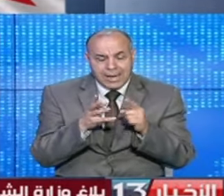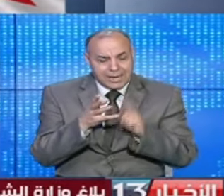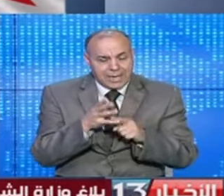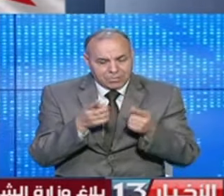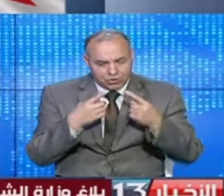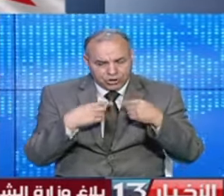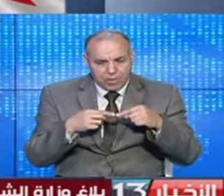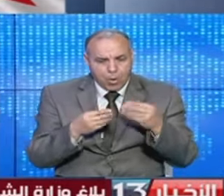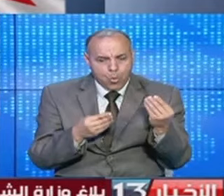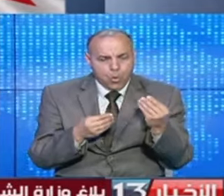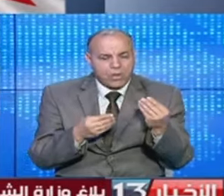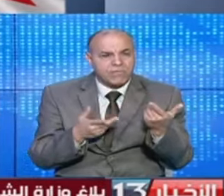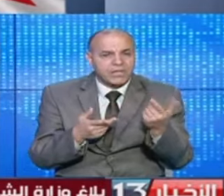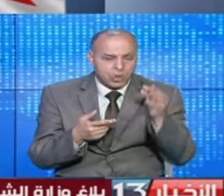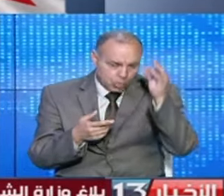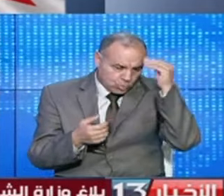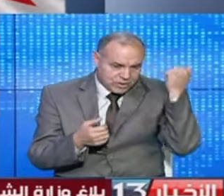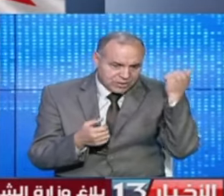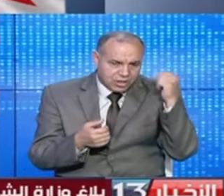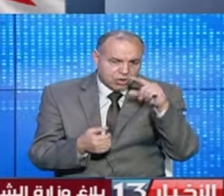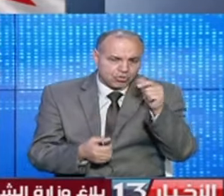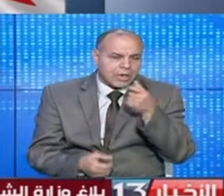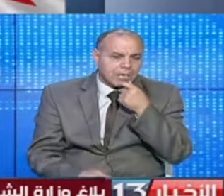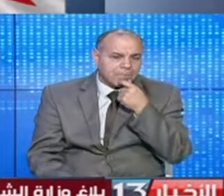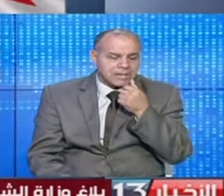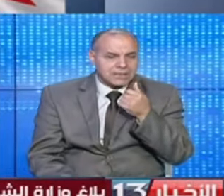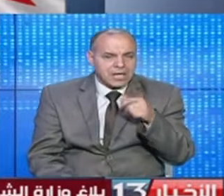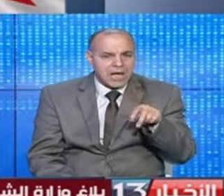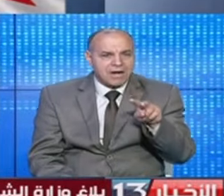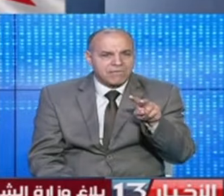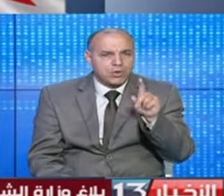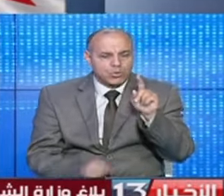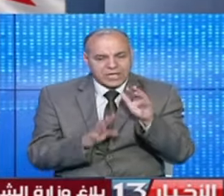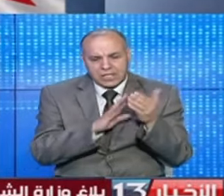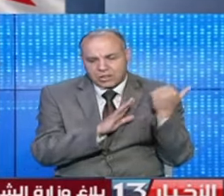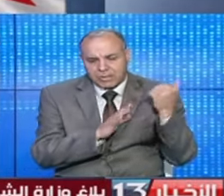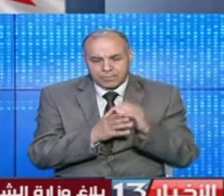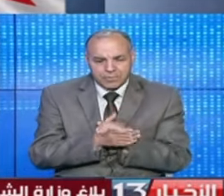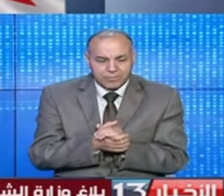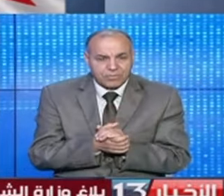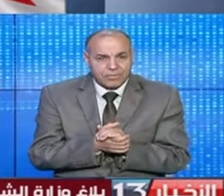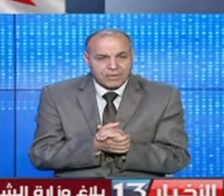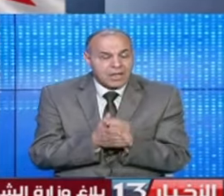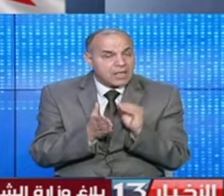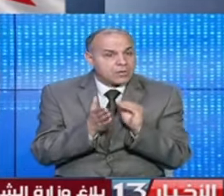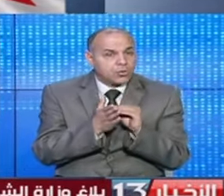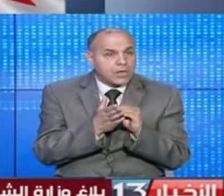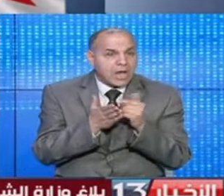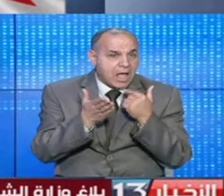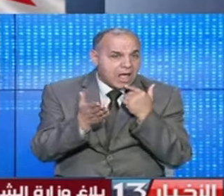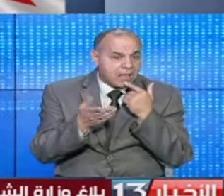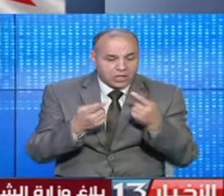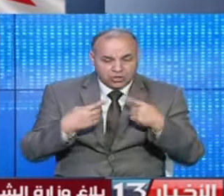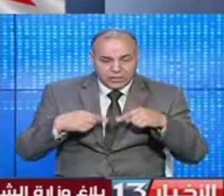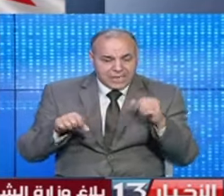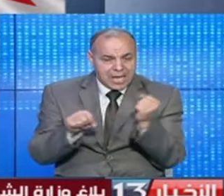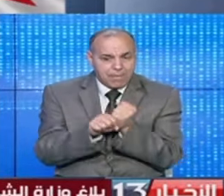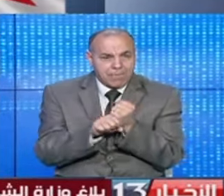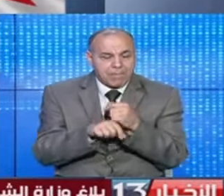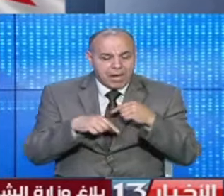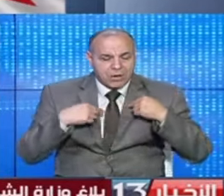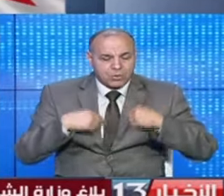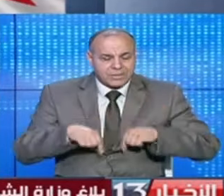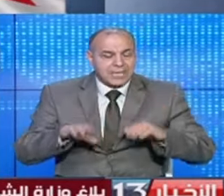الأخيرة التي انعقدت بتونس شهر مارس 2019. كما ستكون له جلسة عمل مع